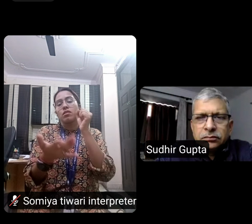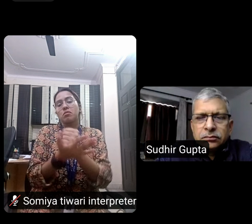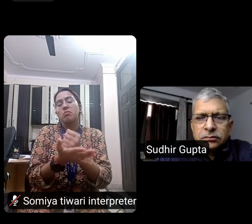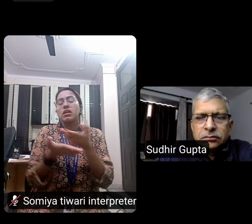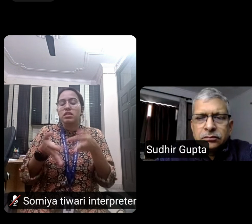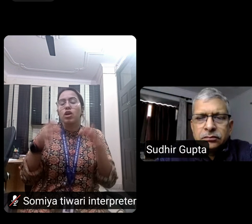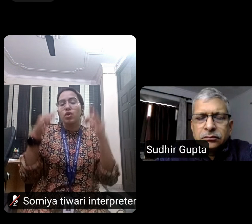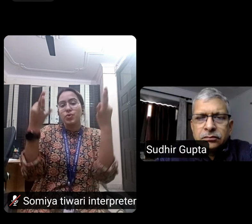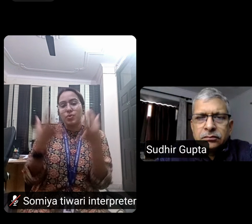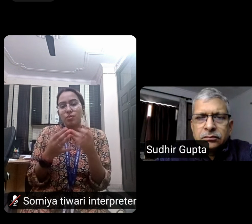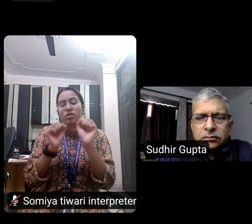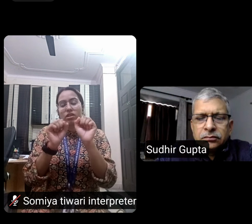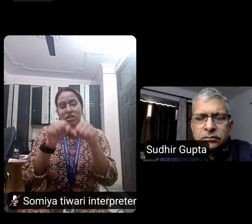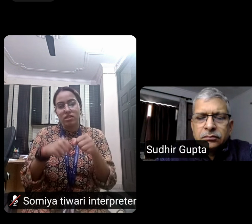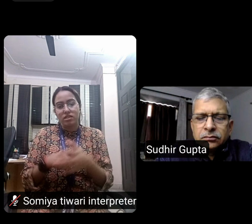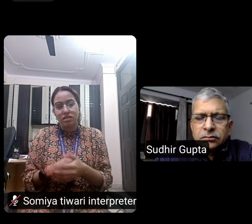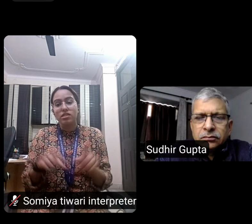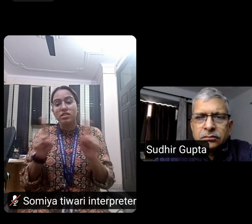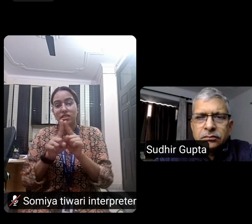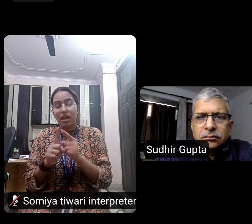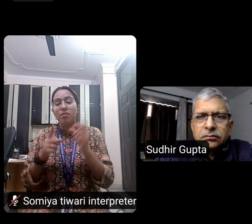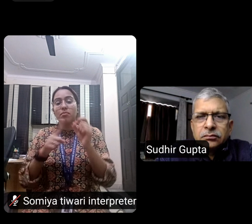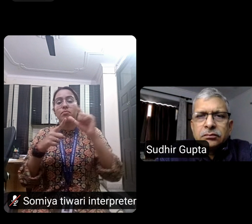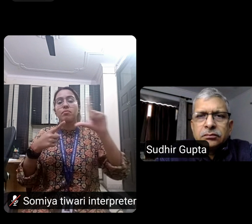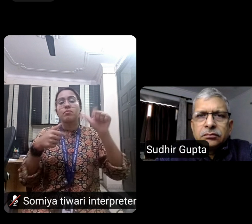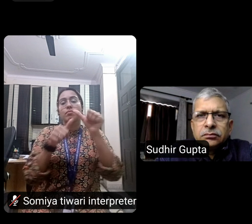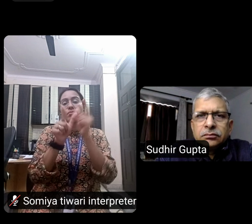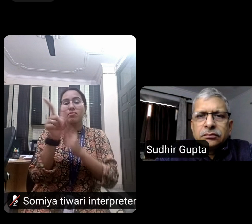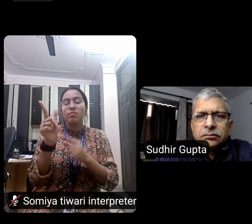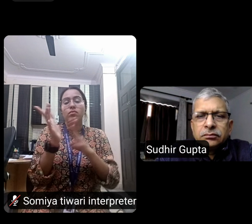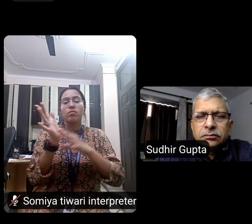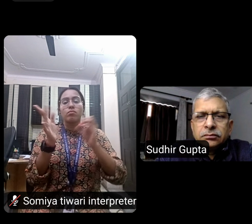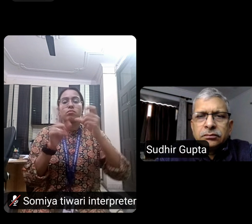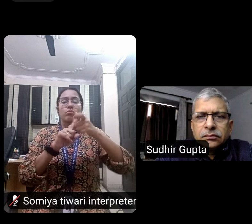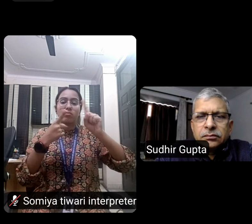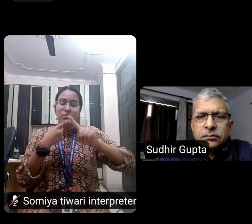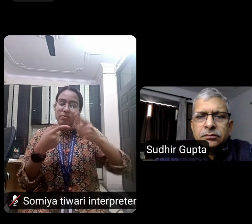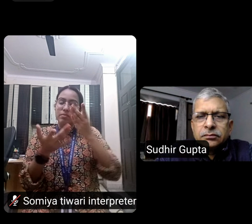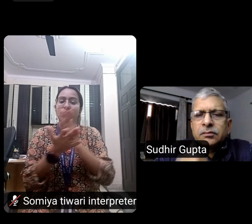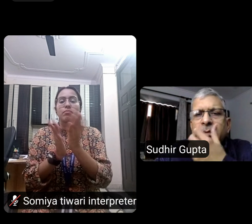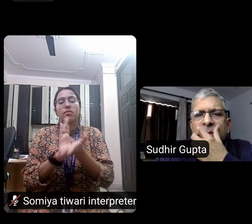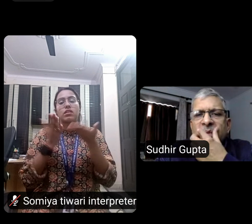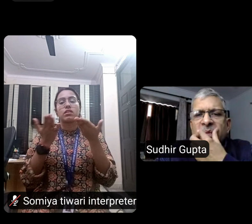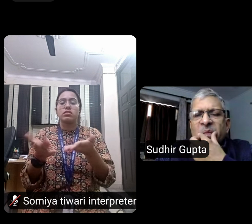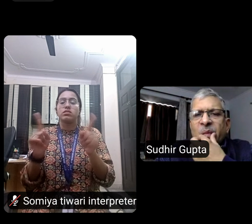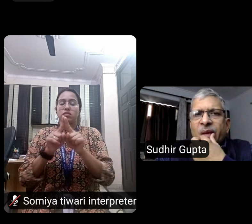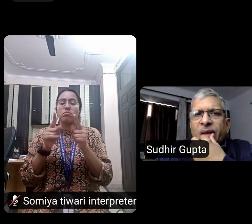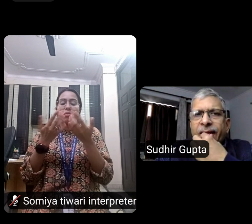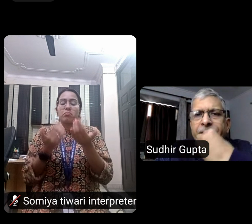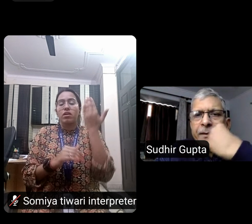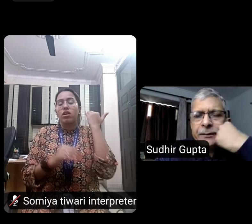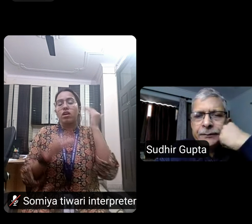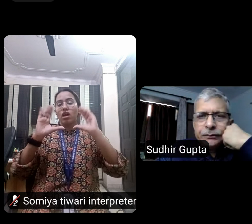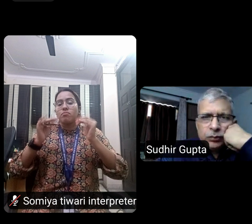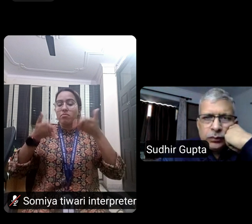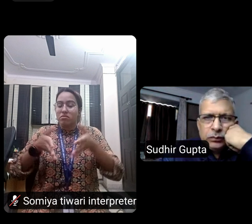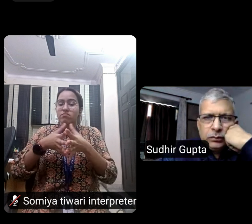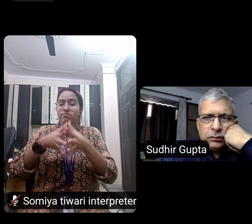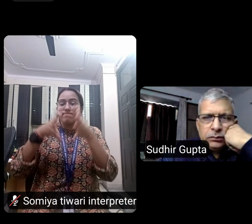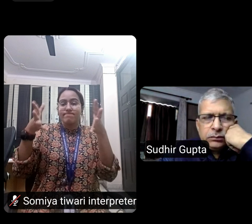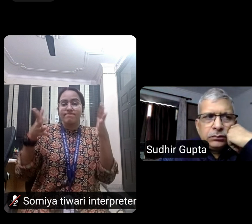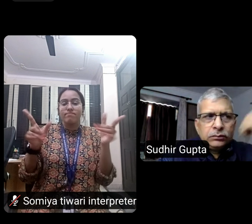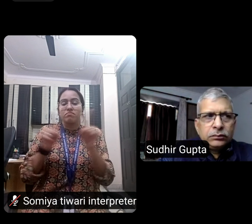हैं। जो प्ले मोड मेथड में है वो काफ़ी ज़्यादा बढ़ रही है, तो ये सारी